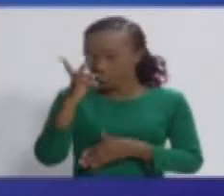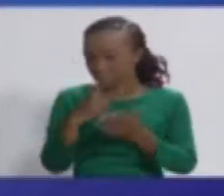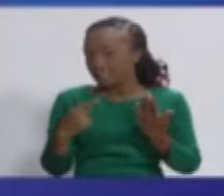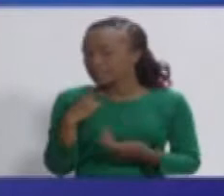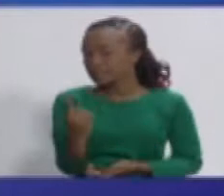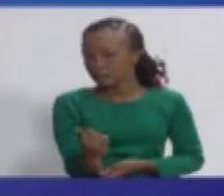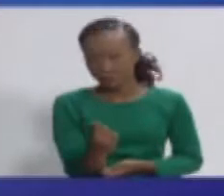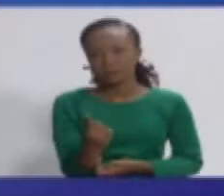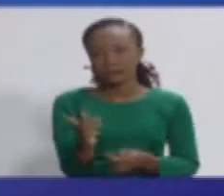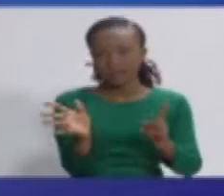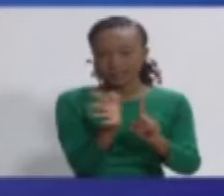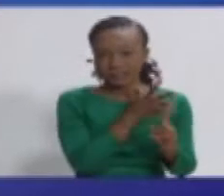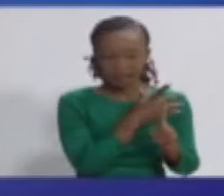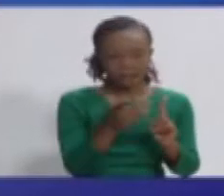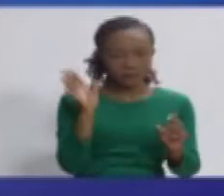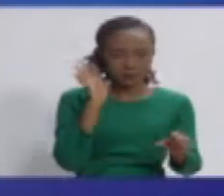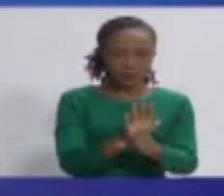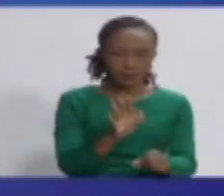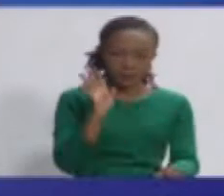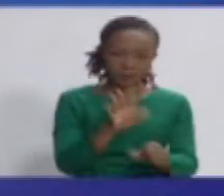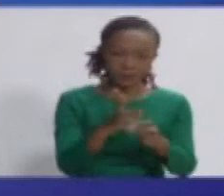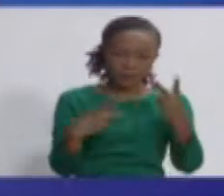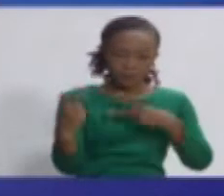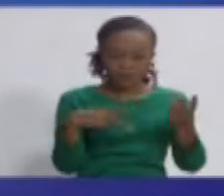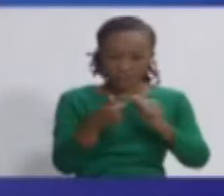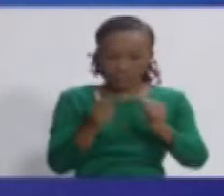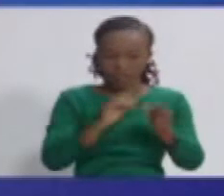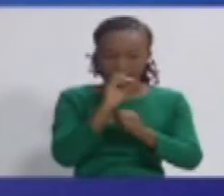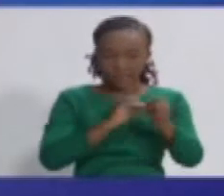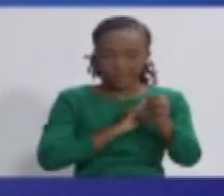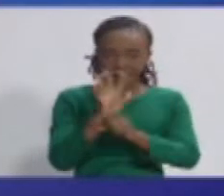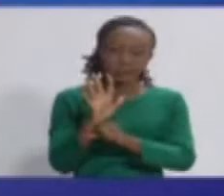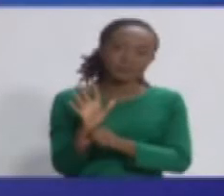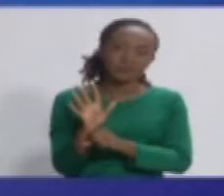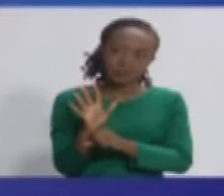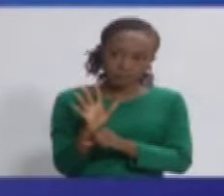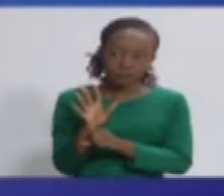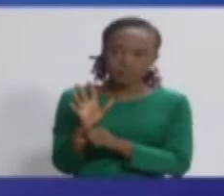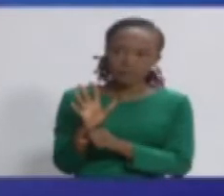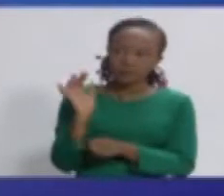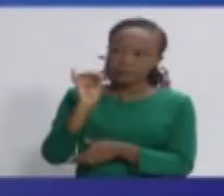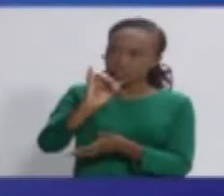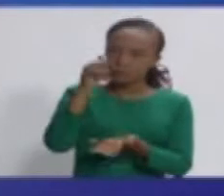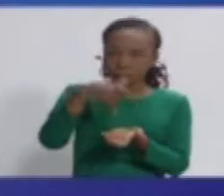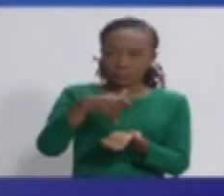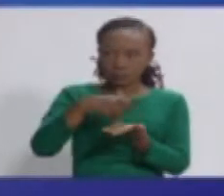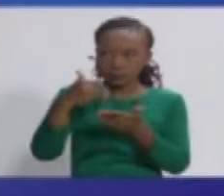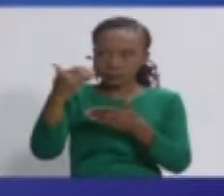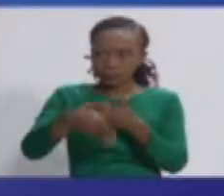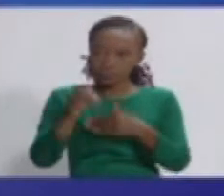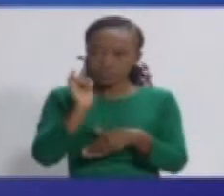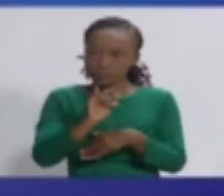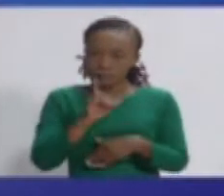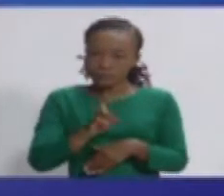akisema inaathiri pakubwa basi vita dhidi ya homa kali ya virusi vya corona. Na hiyo basi huku idadi ya virusi